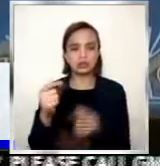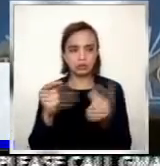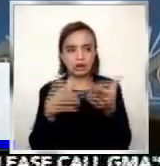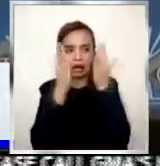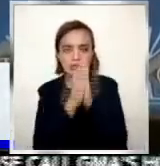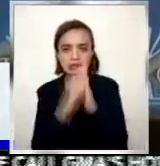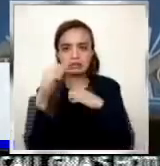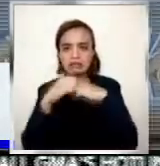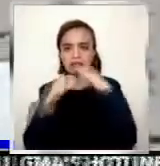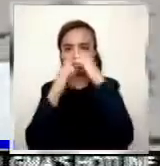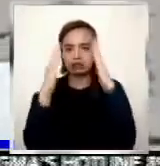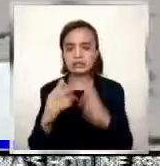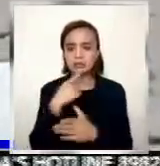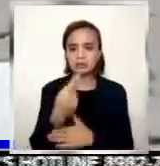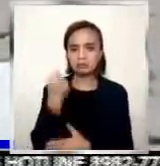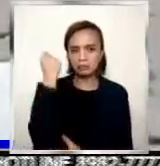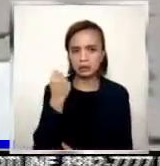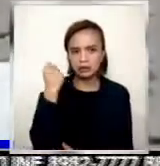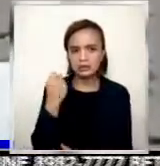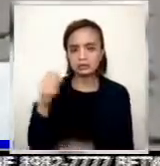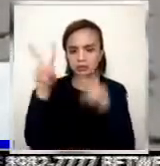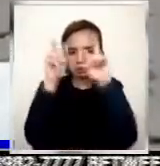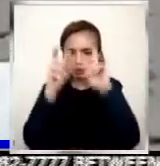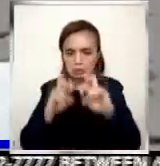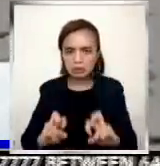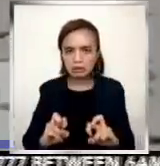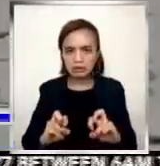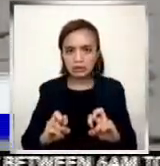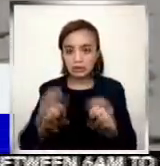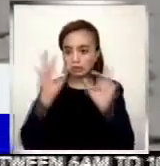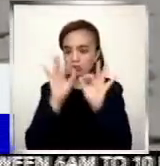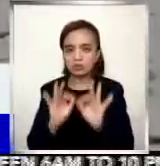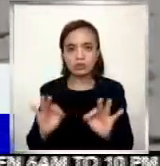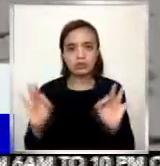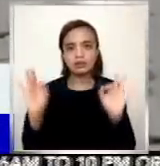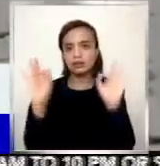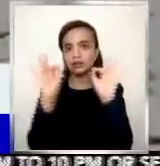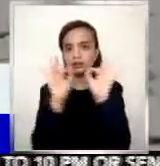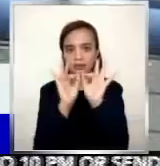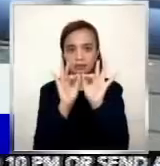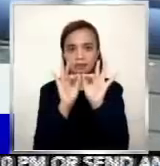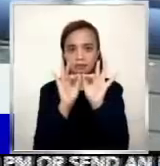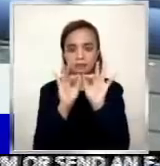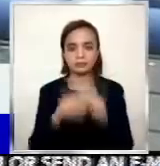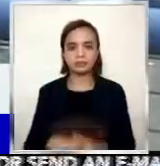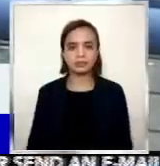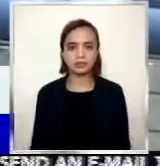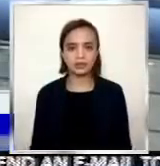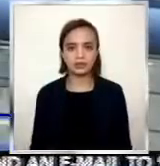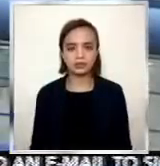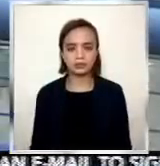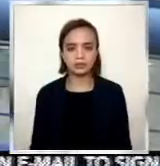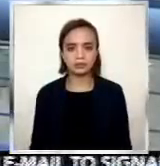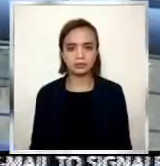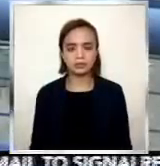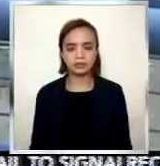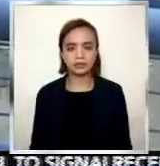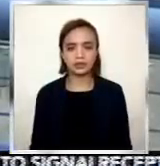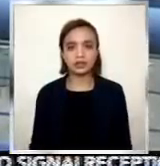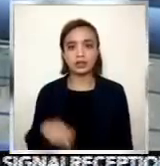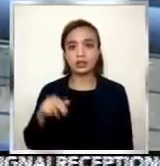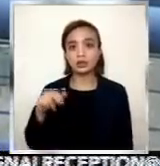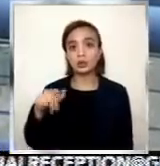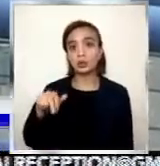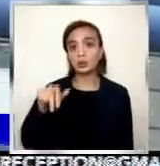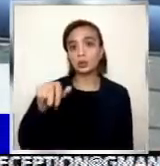na. Importante ito, hindi biro ito. Kung ganyan ang sumbong, ano, importante ma-action ng kagad. Ang pedestrian overpass na ito